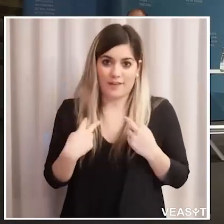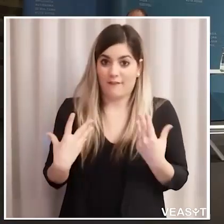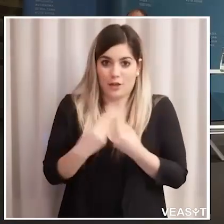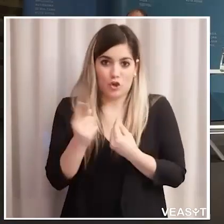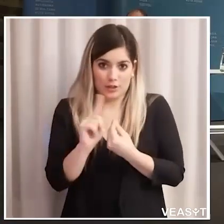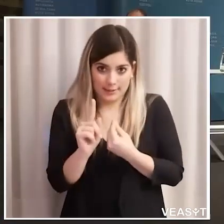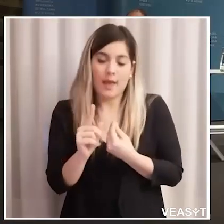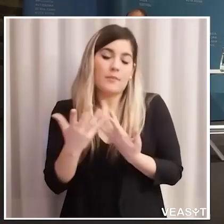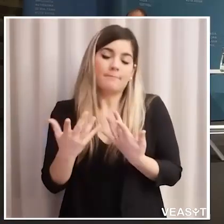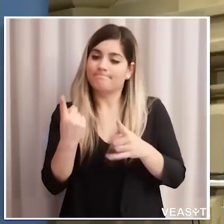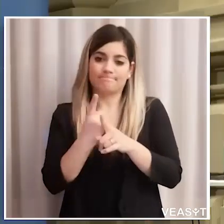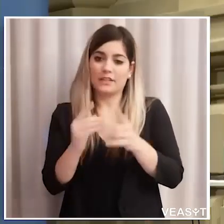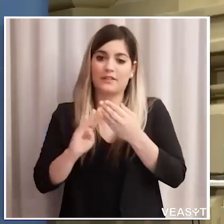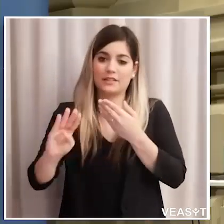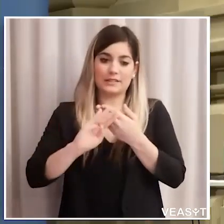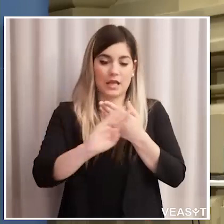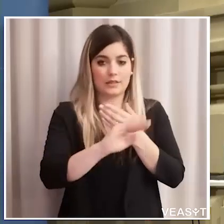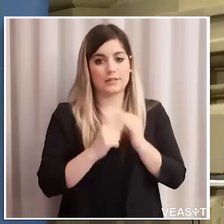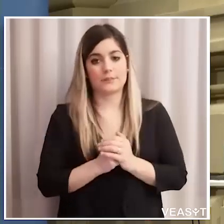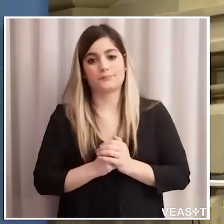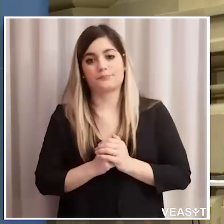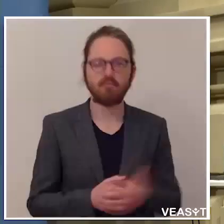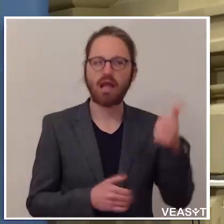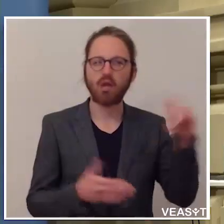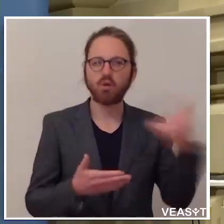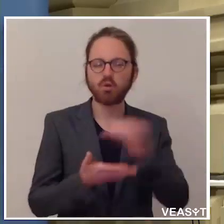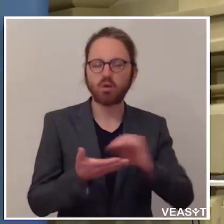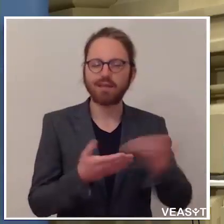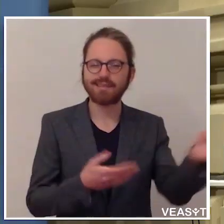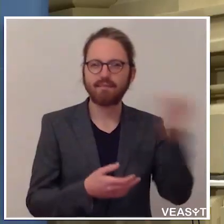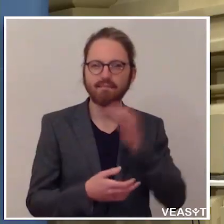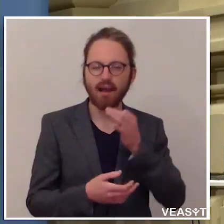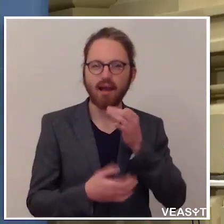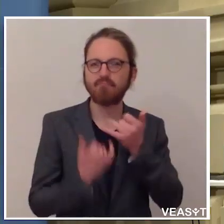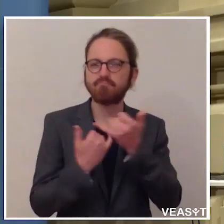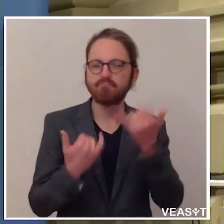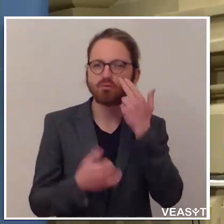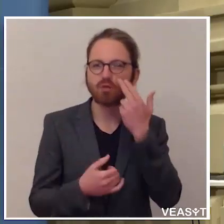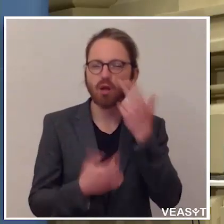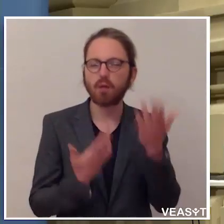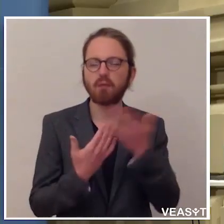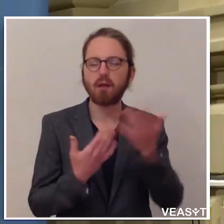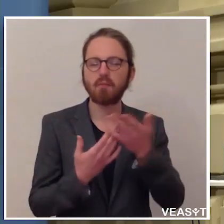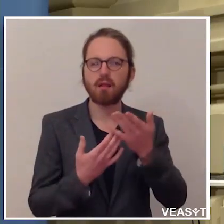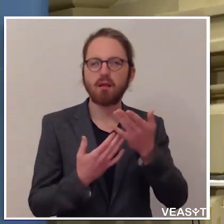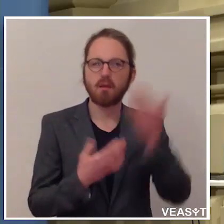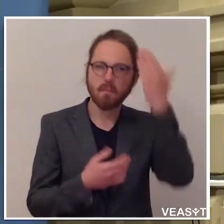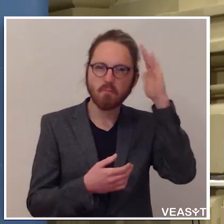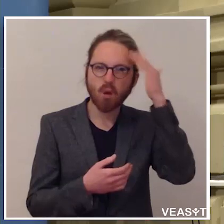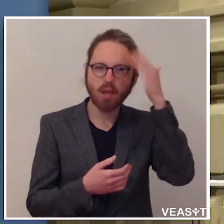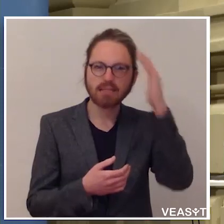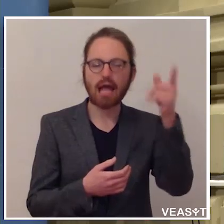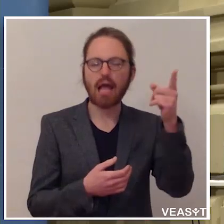Journalist fragt, wie es ist, wenn die staatlichen Polizeikräfte, ob die sich trotzdem um die Einhaltung der